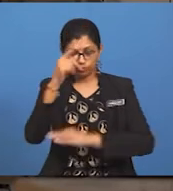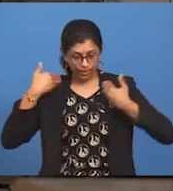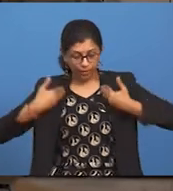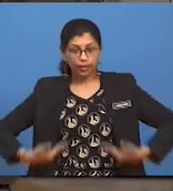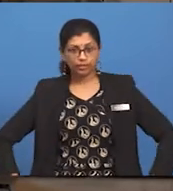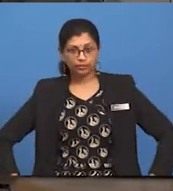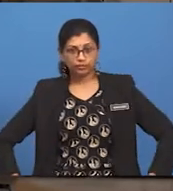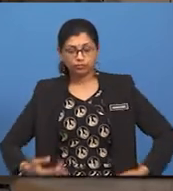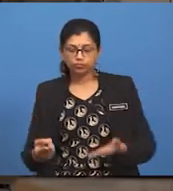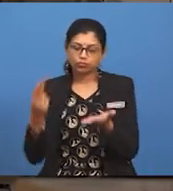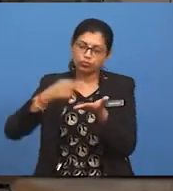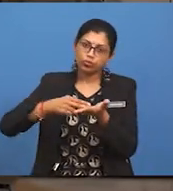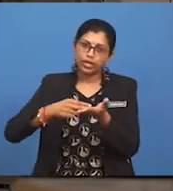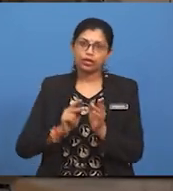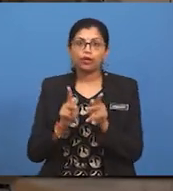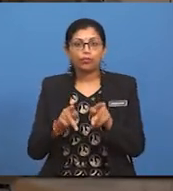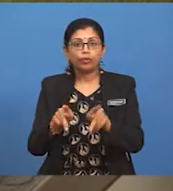ulang proses yang sama.